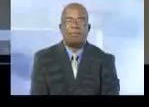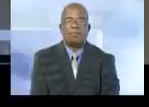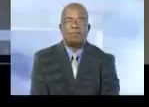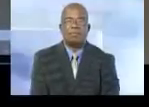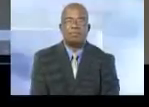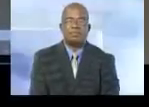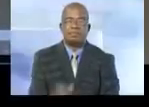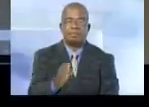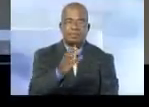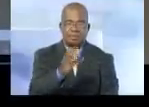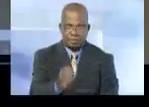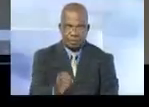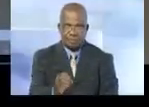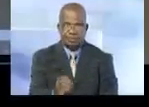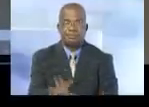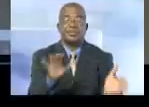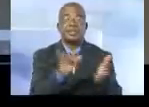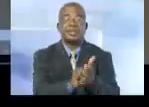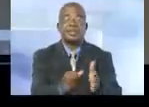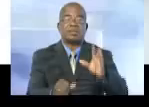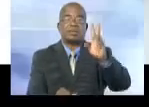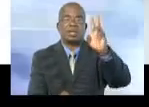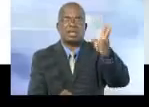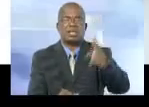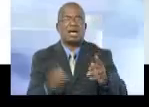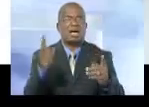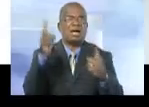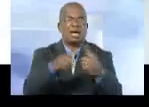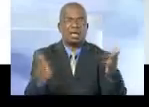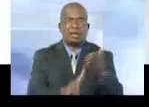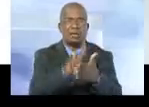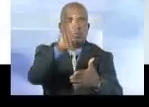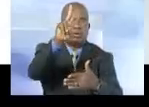L'espace numérique de travail dont le site web est